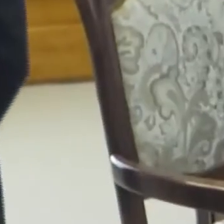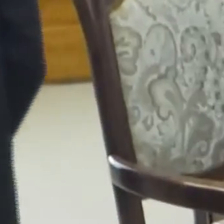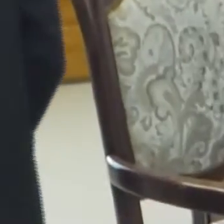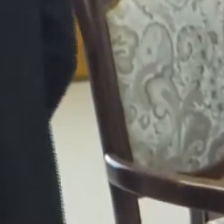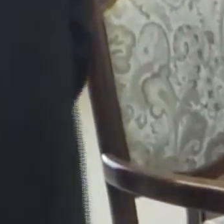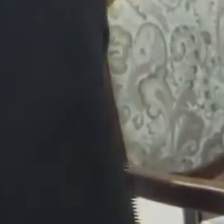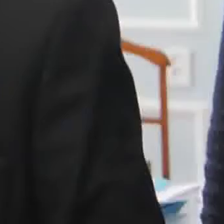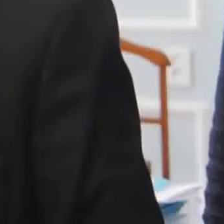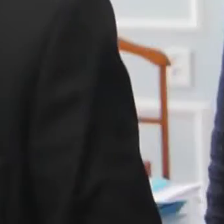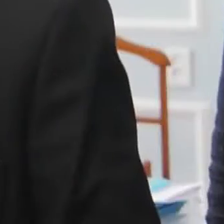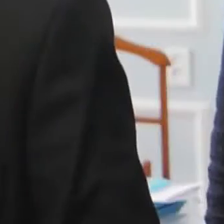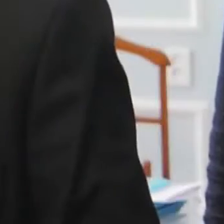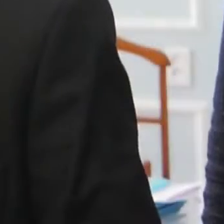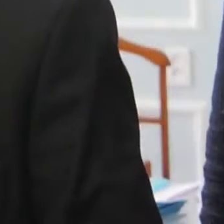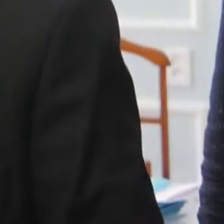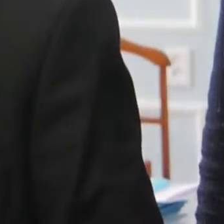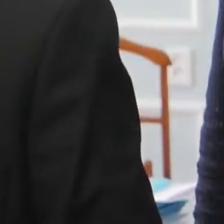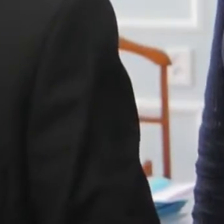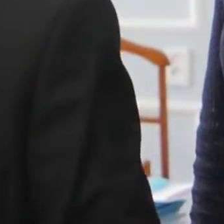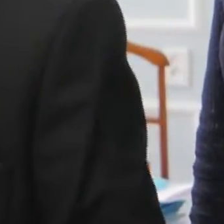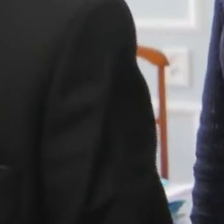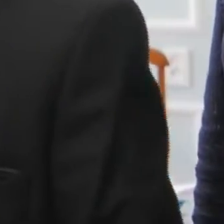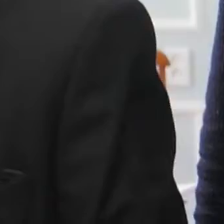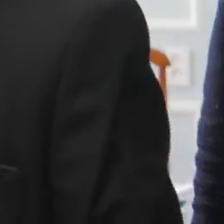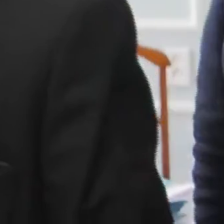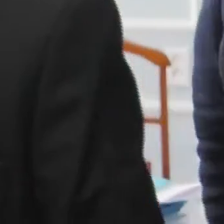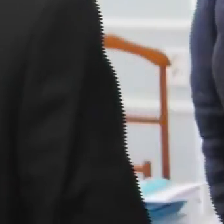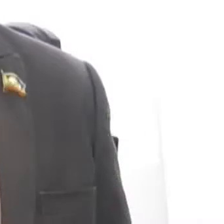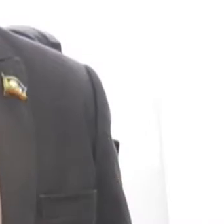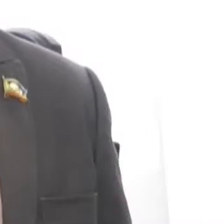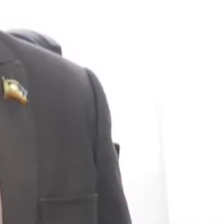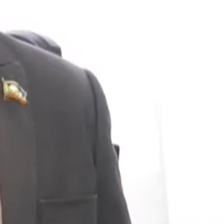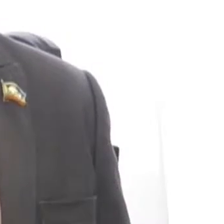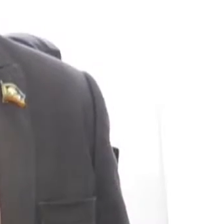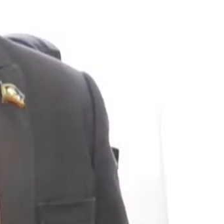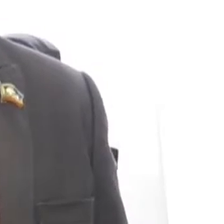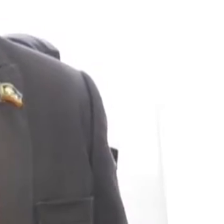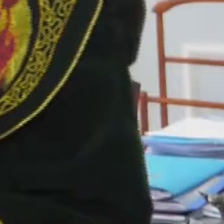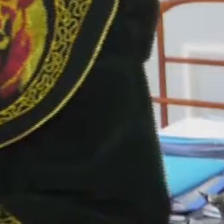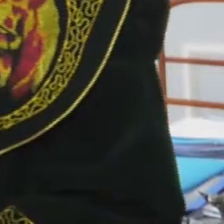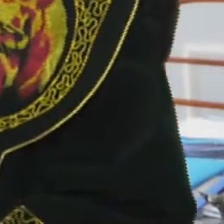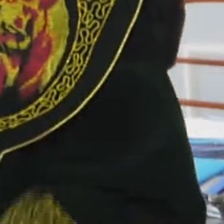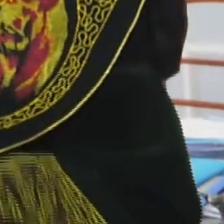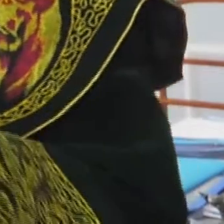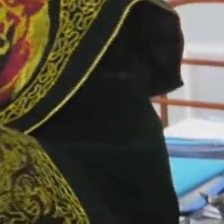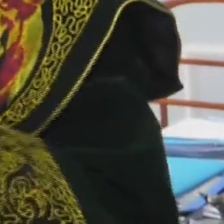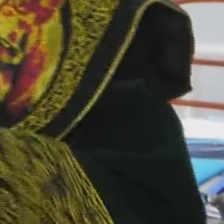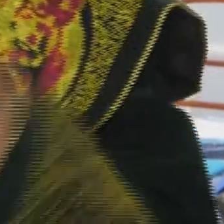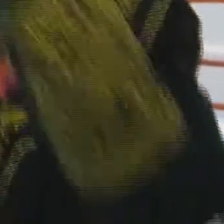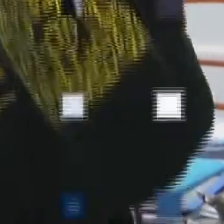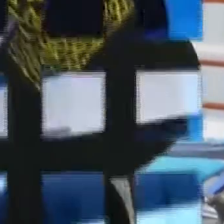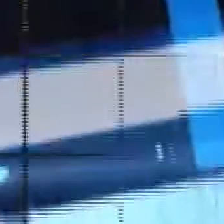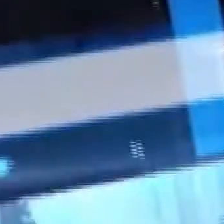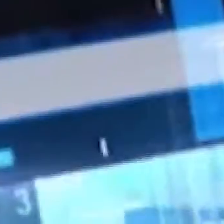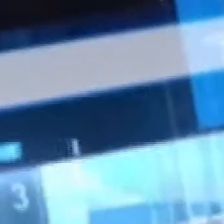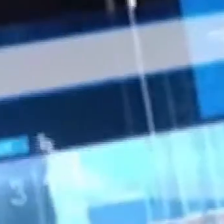Танымал қазақстандық бапкер Ром Илматов 85 жасқа толды. Көптеген даңқты палуандарды тәрбиелеген ардагер спортшыны қала әкімі мерейтойымен құттықтады.